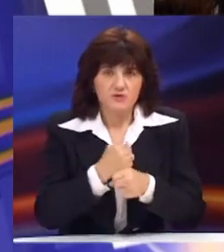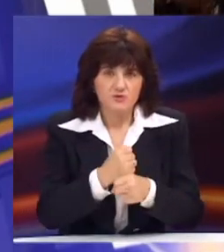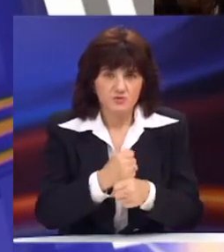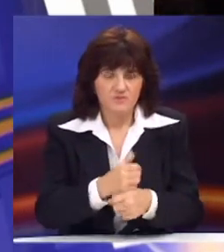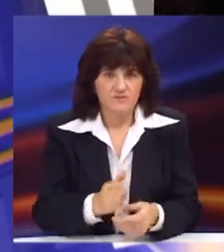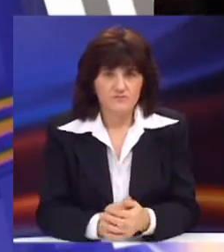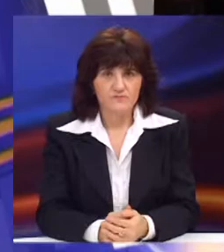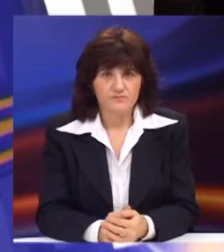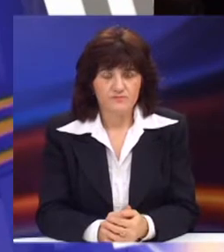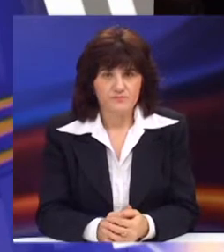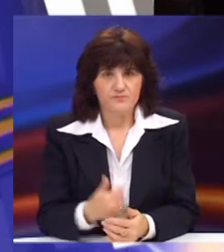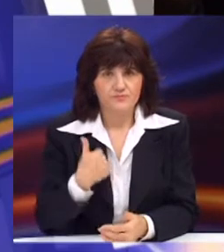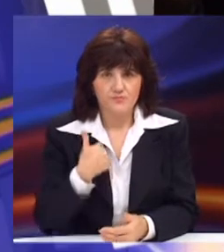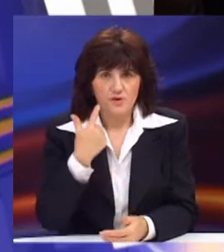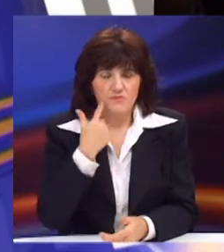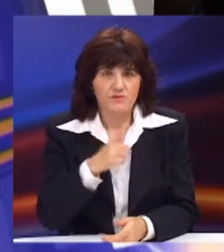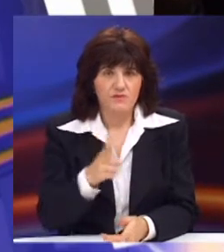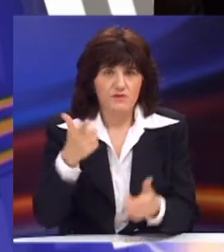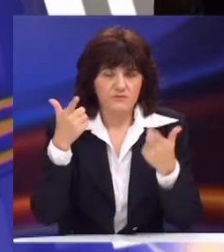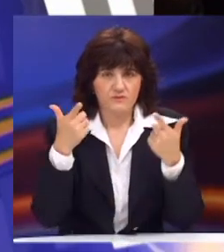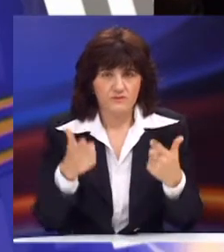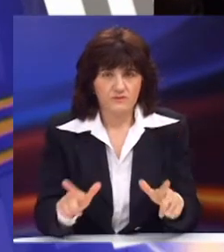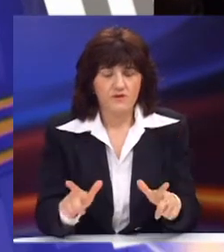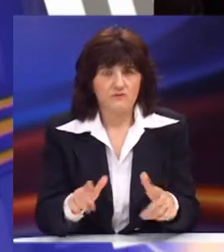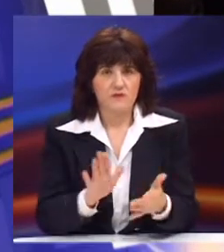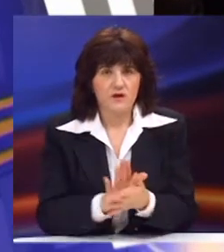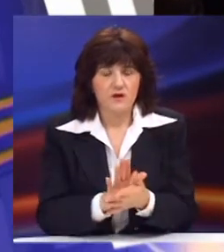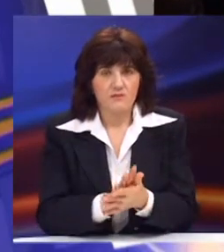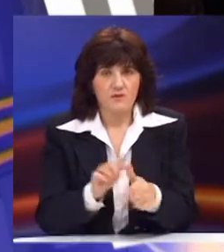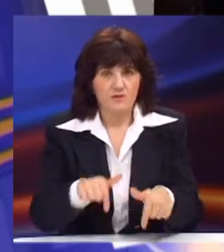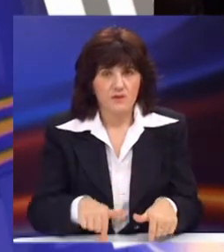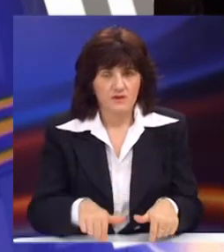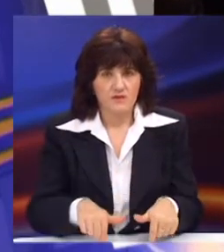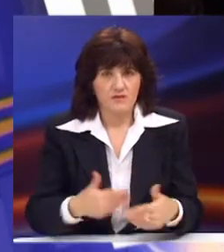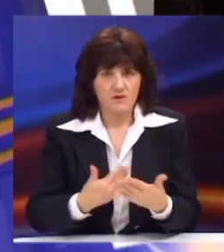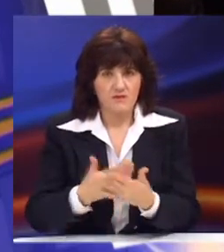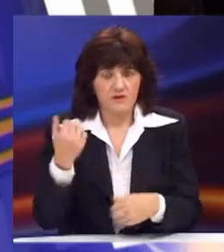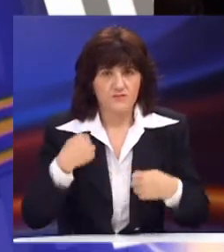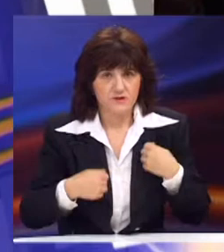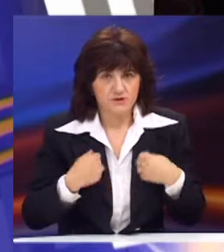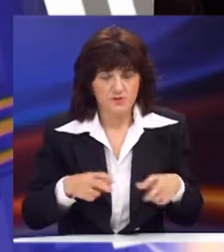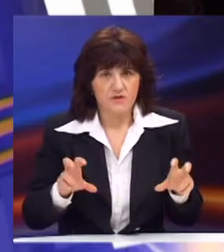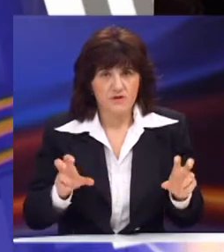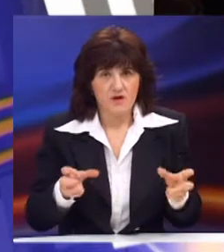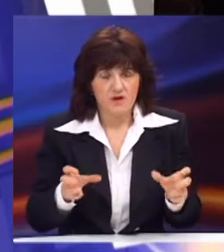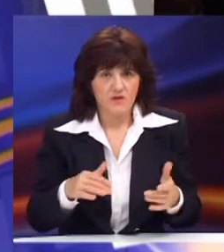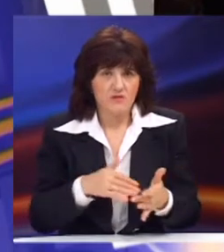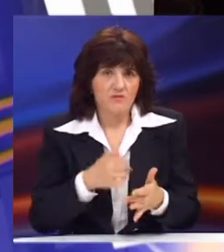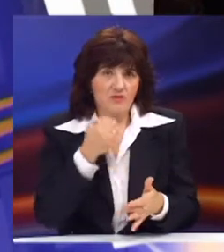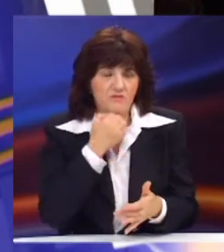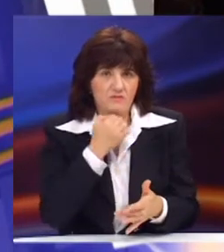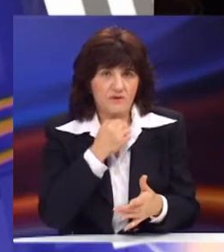Subotica očuvati. Mislimo da je apsolutno nedopustivo da se javni servis, lokalni javni servis,